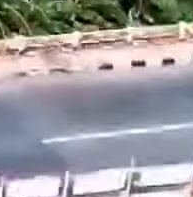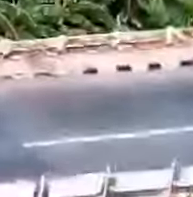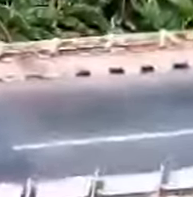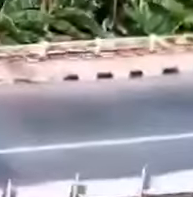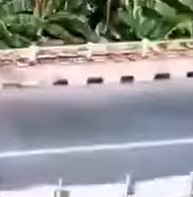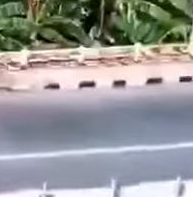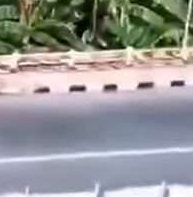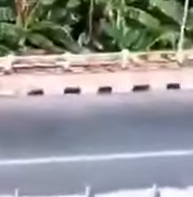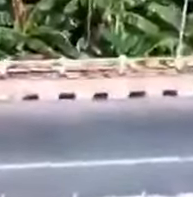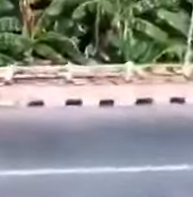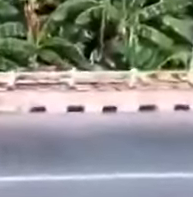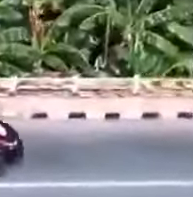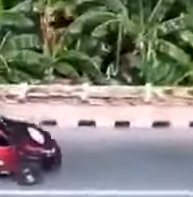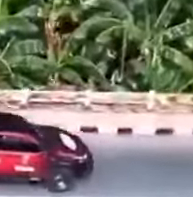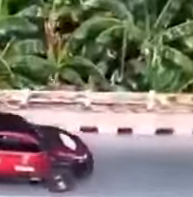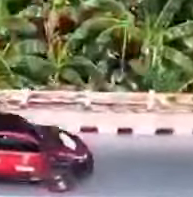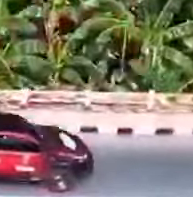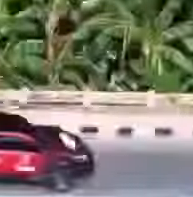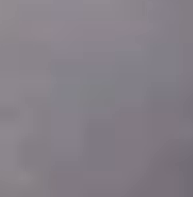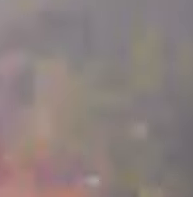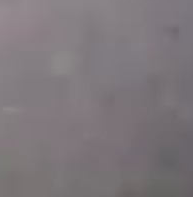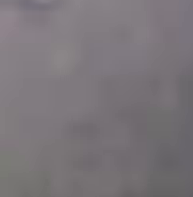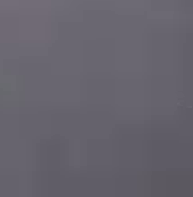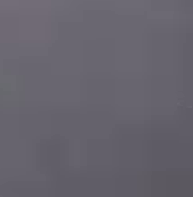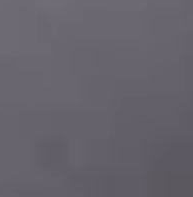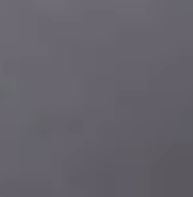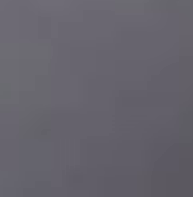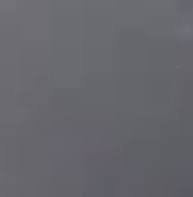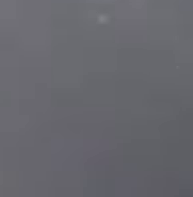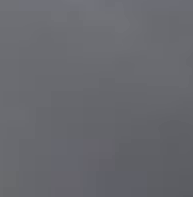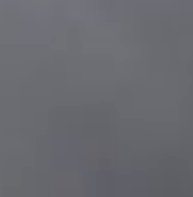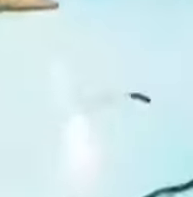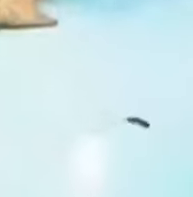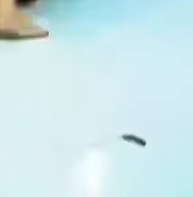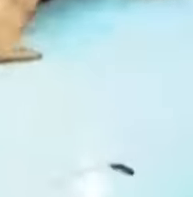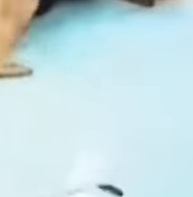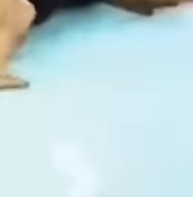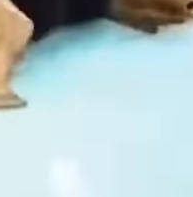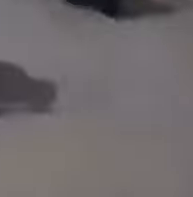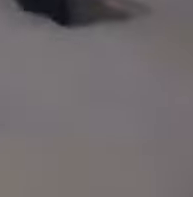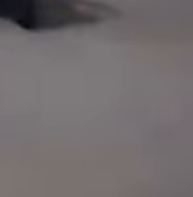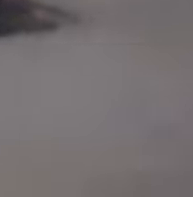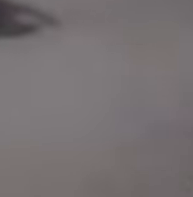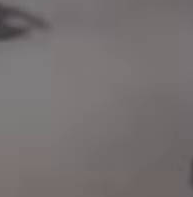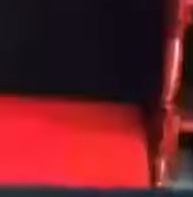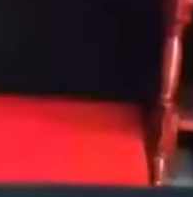persatuan, kedamaian, dan pentingnya partisipasi aktif dalam demokrasi.